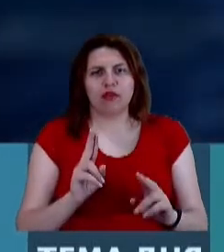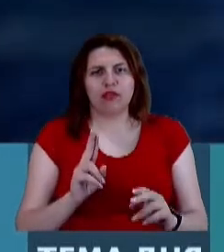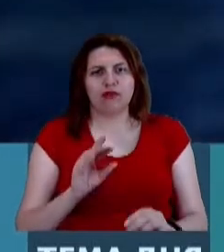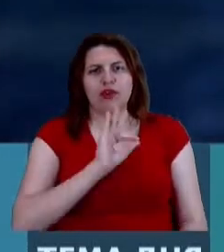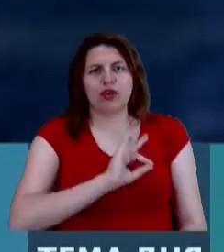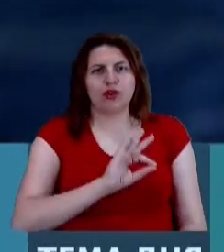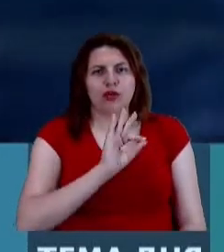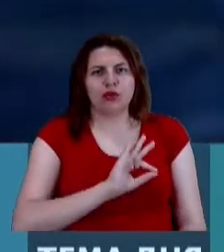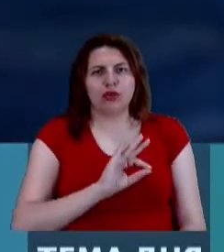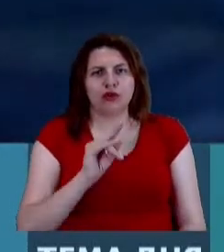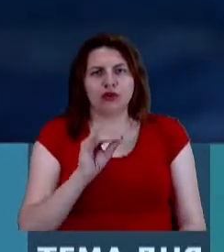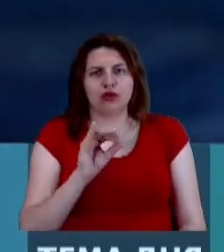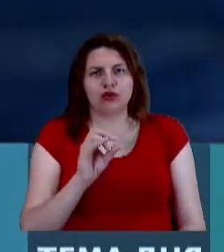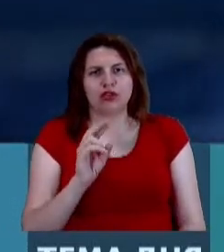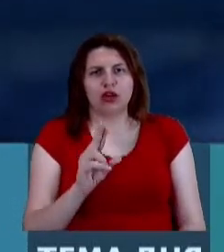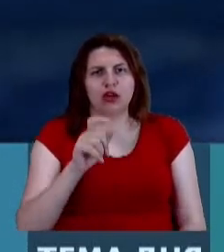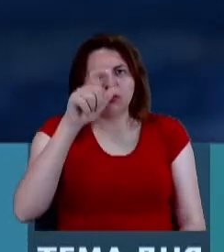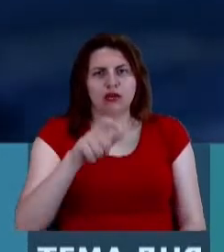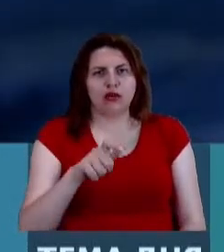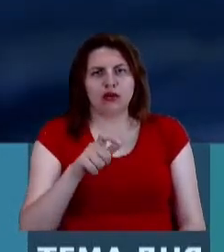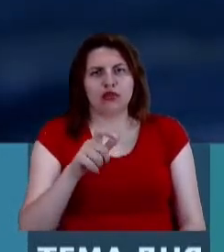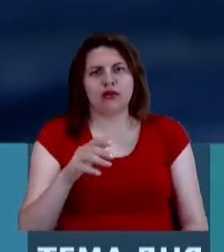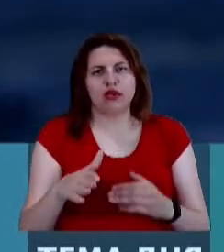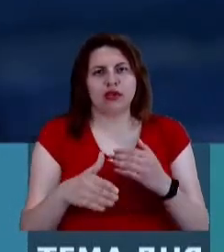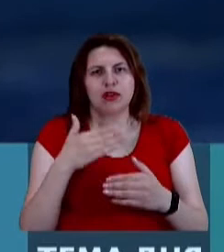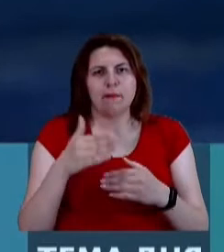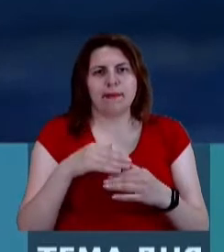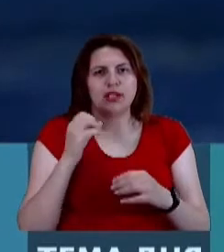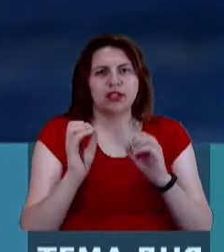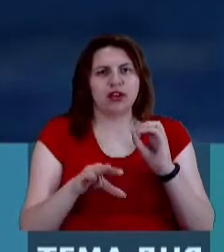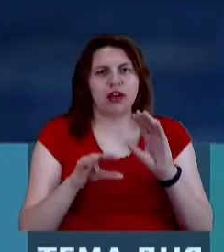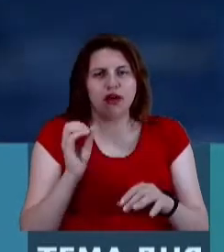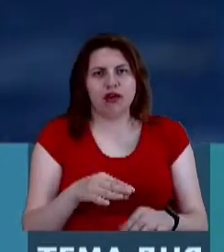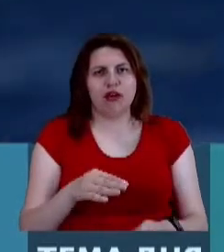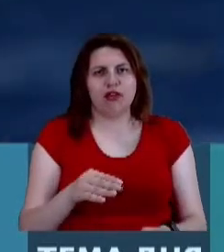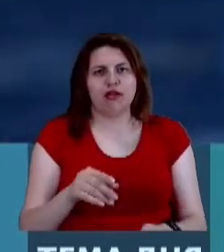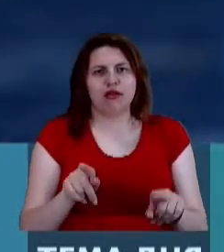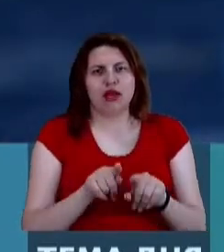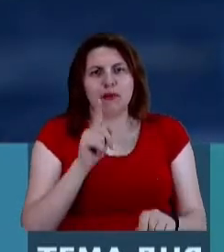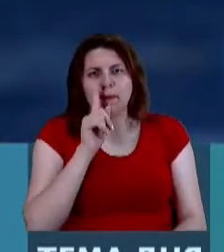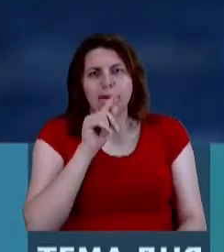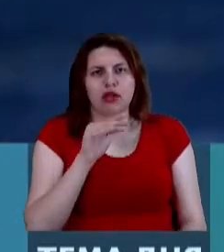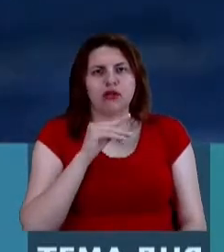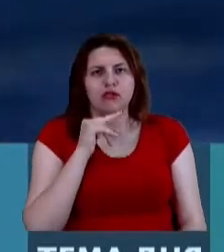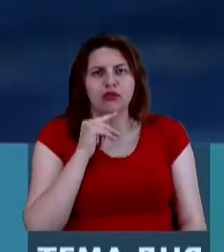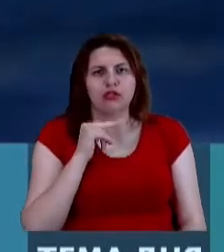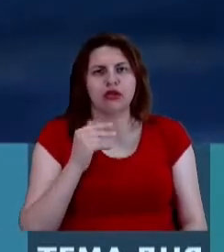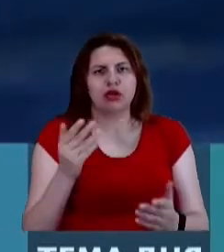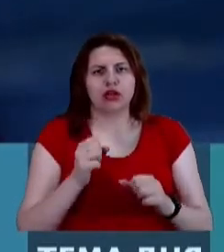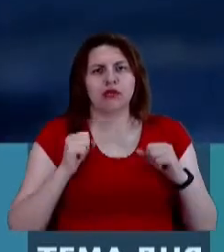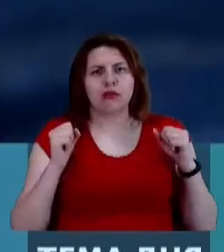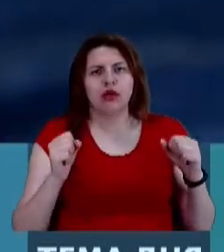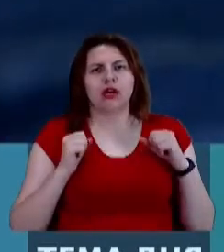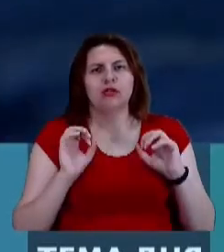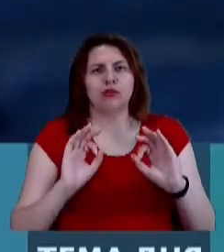використовують чи то як об'єкт там, хлопчика для биття, такий, знаєте, маленький дурачок, який намагається якось